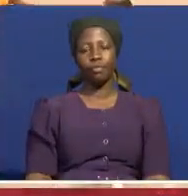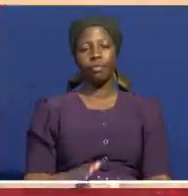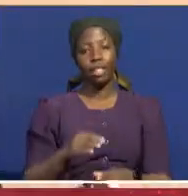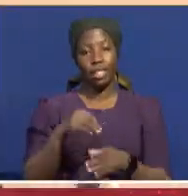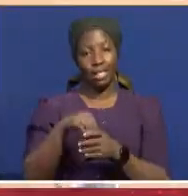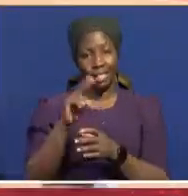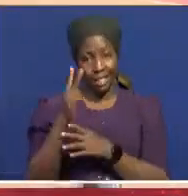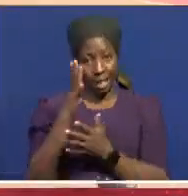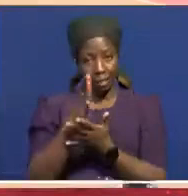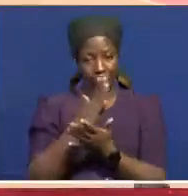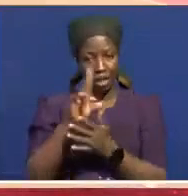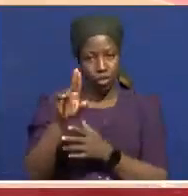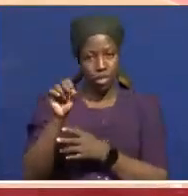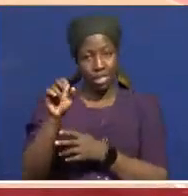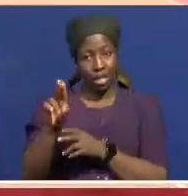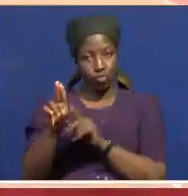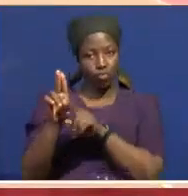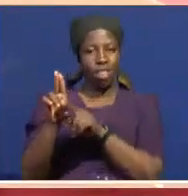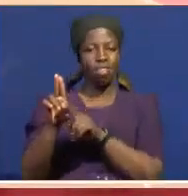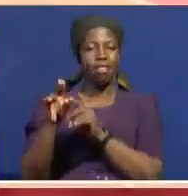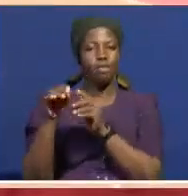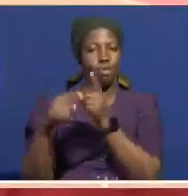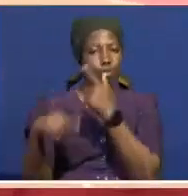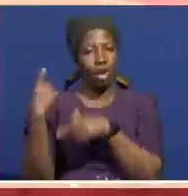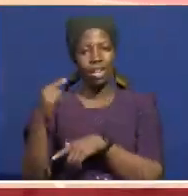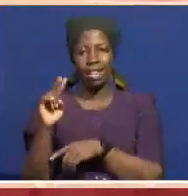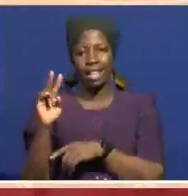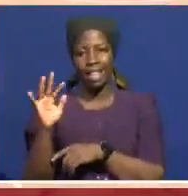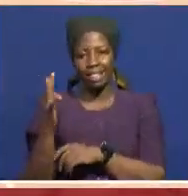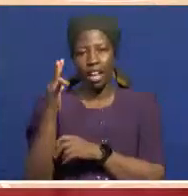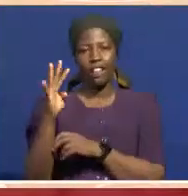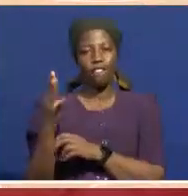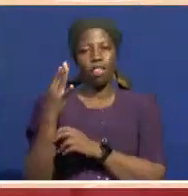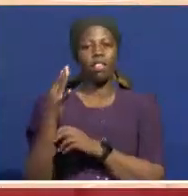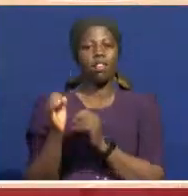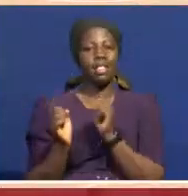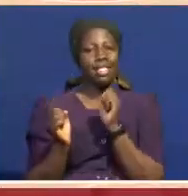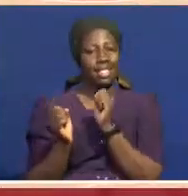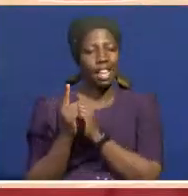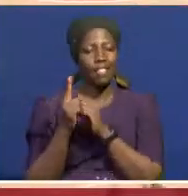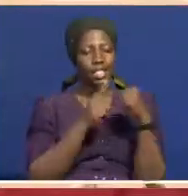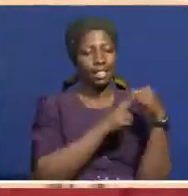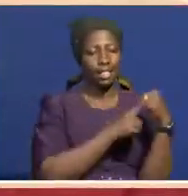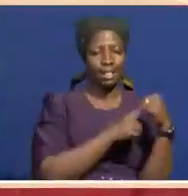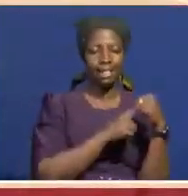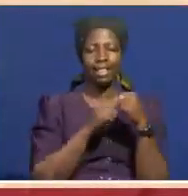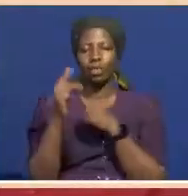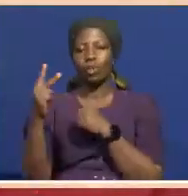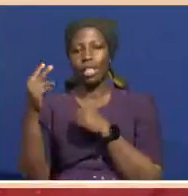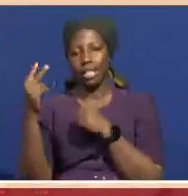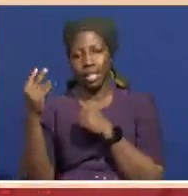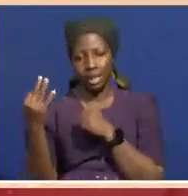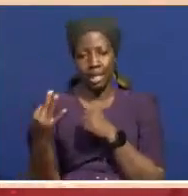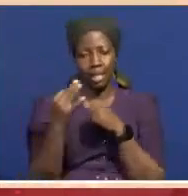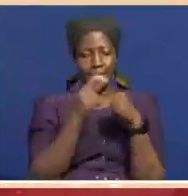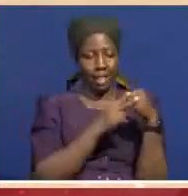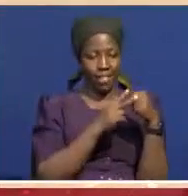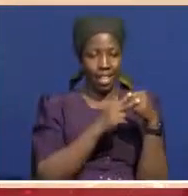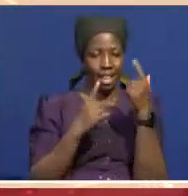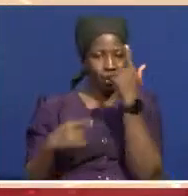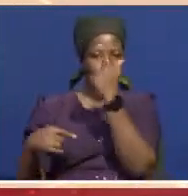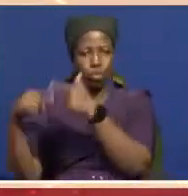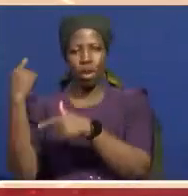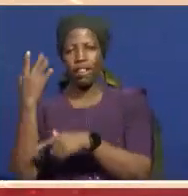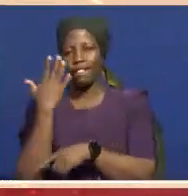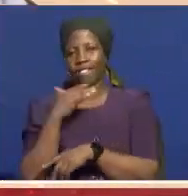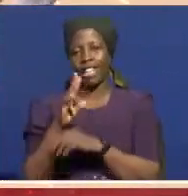Katika kipindi cha pili, USIU Flames ilishinda robo ya tatu na ya nne alama 11 kwa 6 na 23 kwa 7 na kuibuka na ushindi